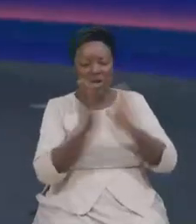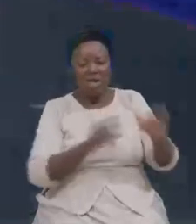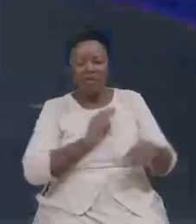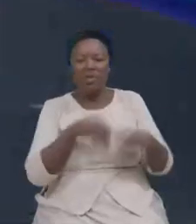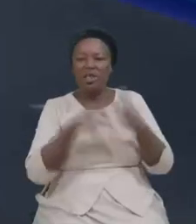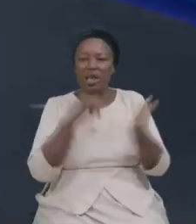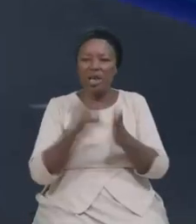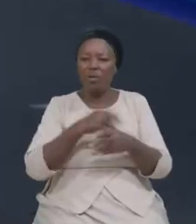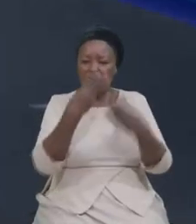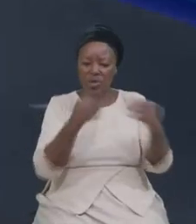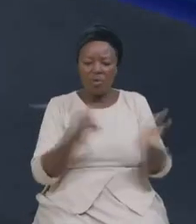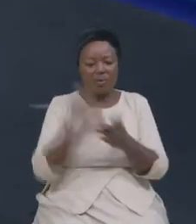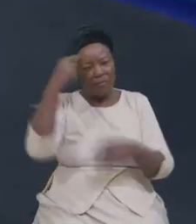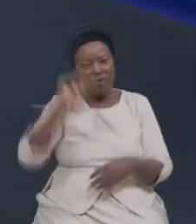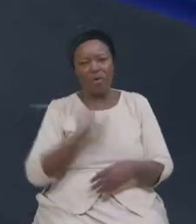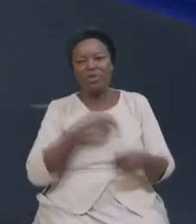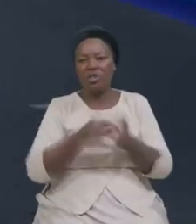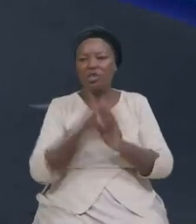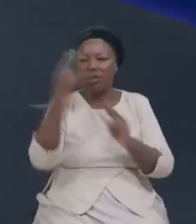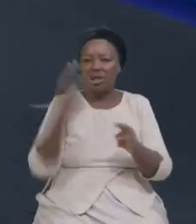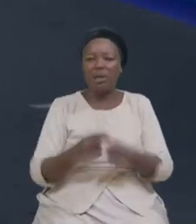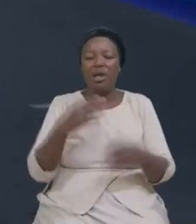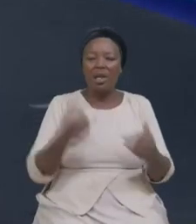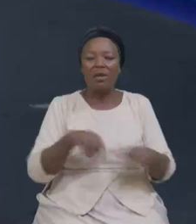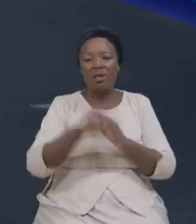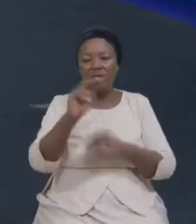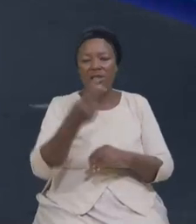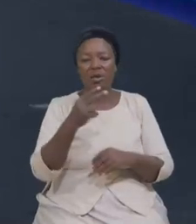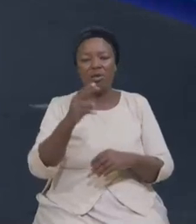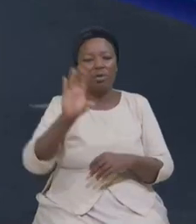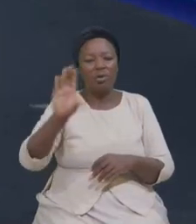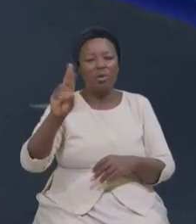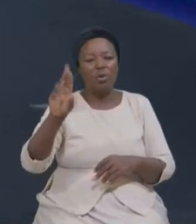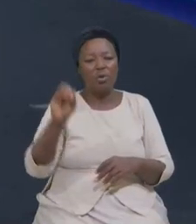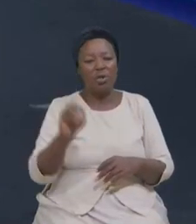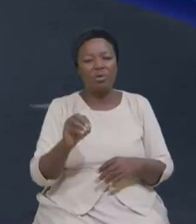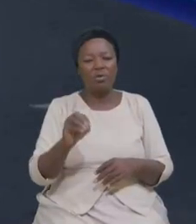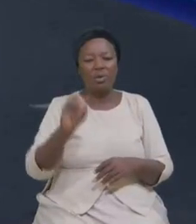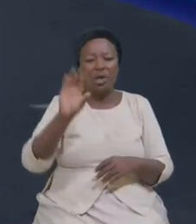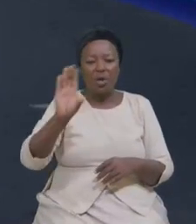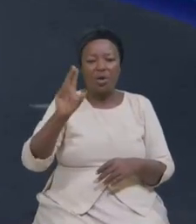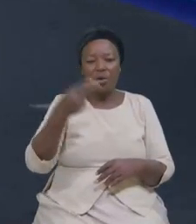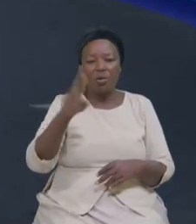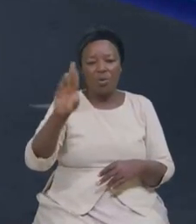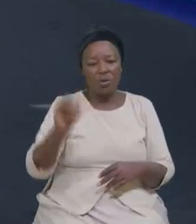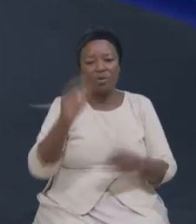2 Chroniques une fois encore au chapitre 20, verset 20. En 2 Chroniques chapitre 20, verset 20. Voyez le